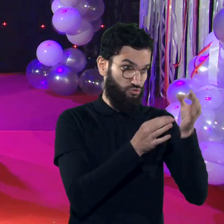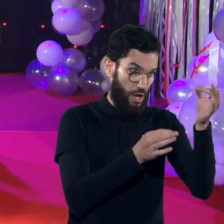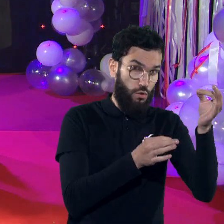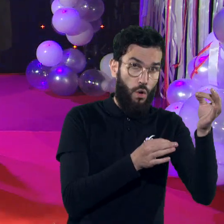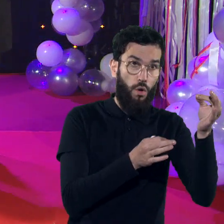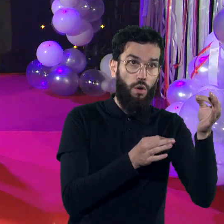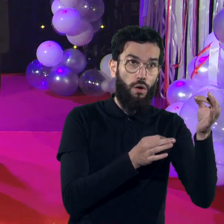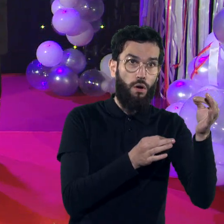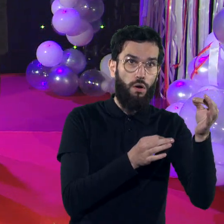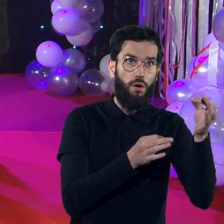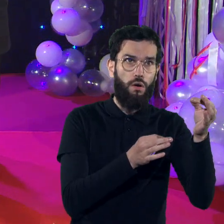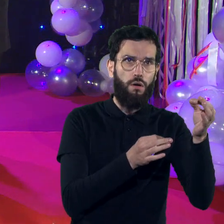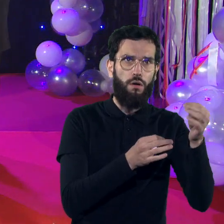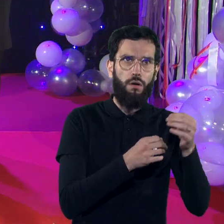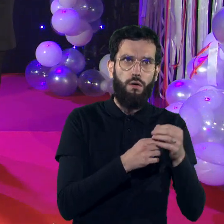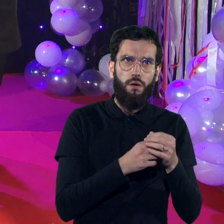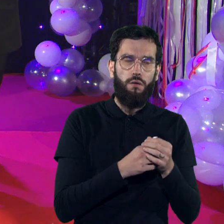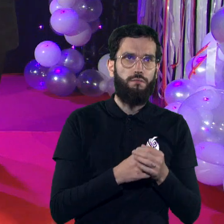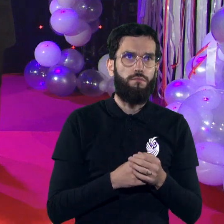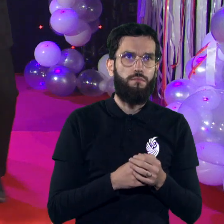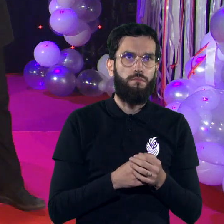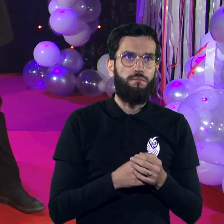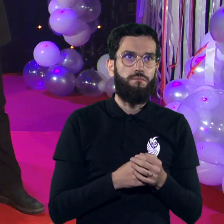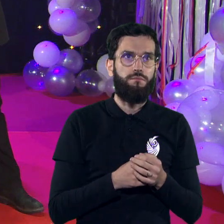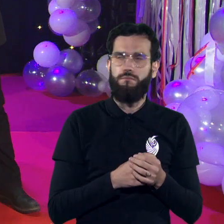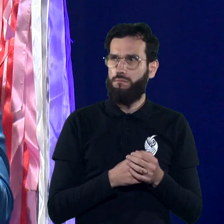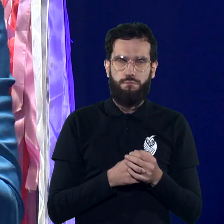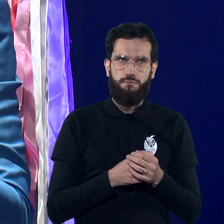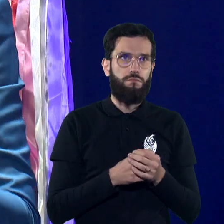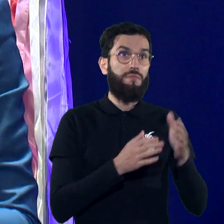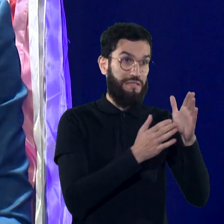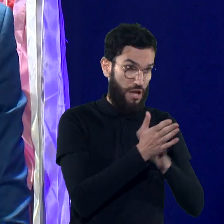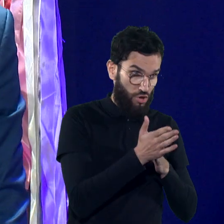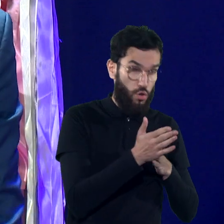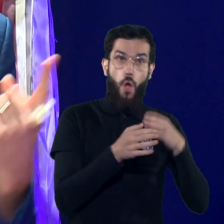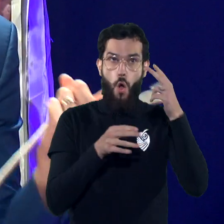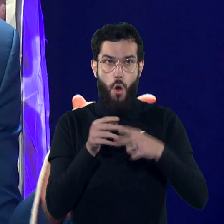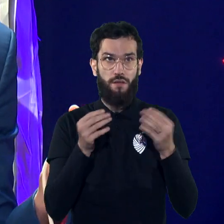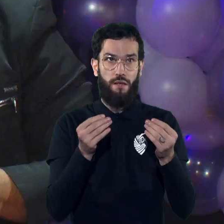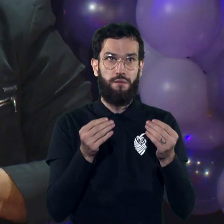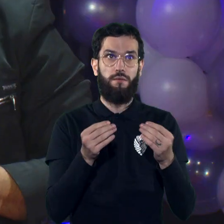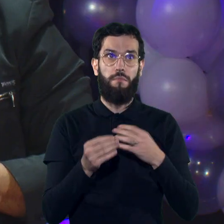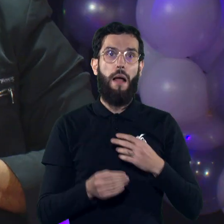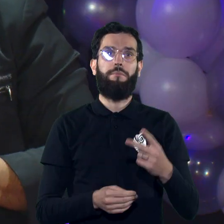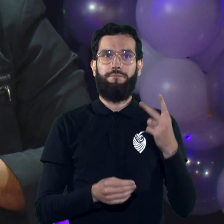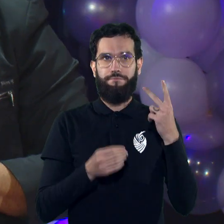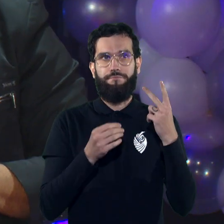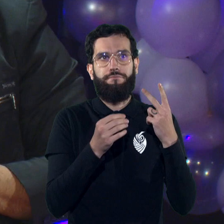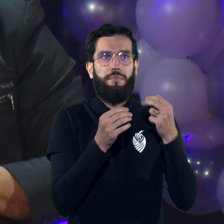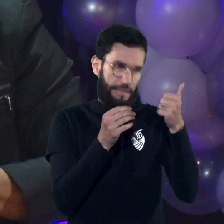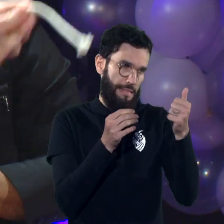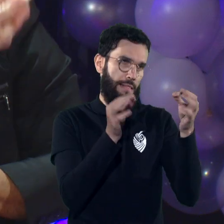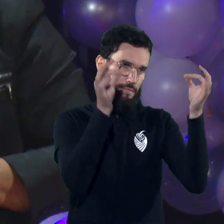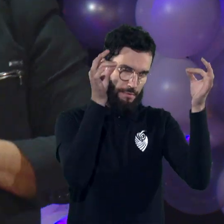a jeden... Pôjde. OK. Jeden začiatok a jeden koniec. Takže koľko koncov?